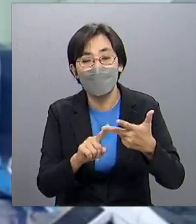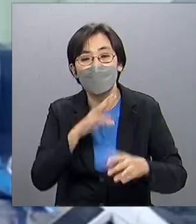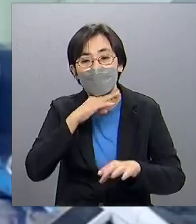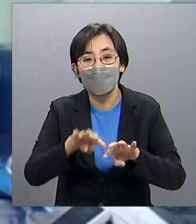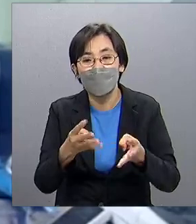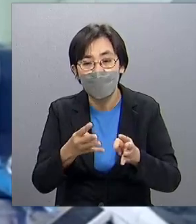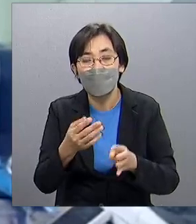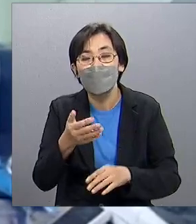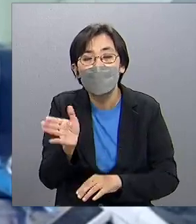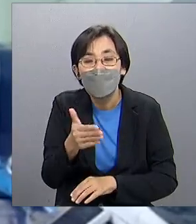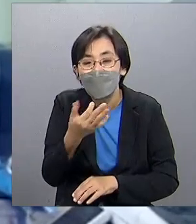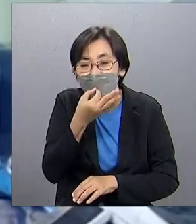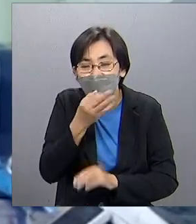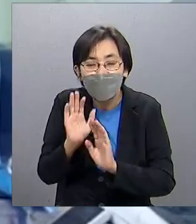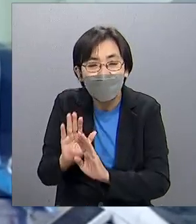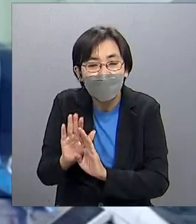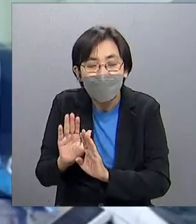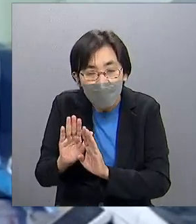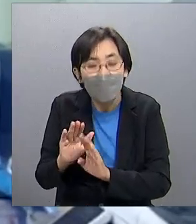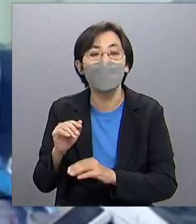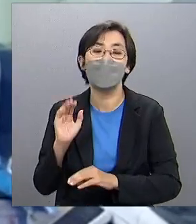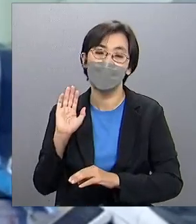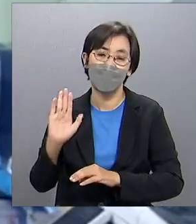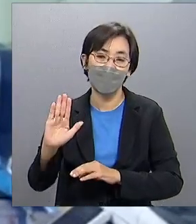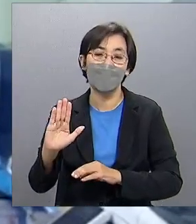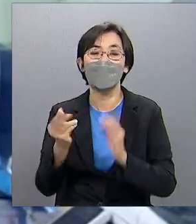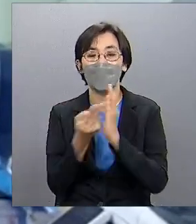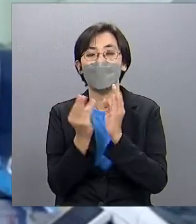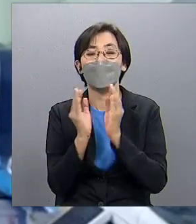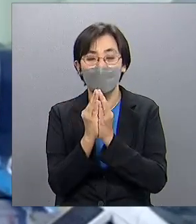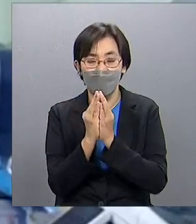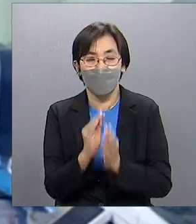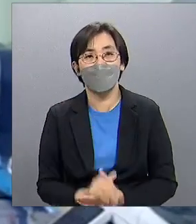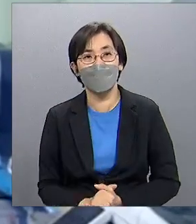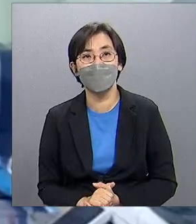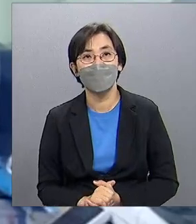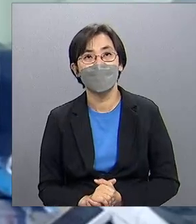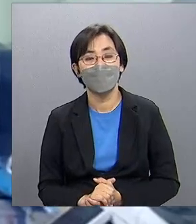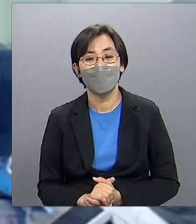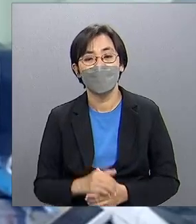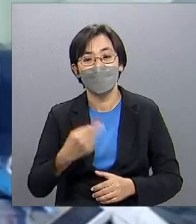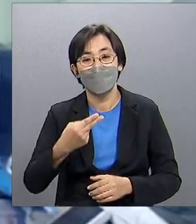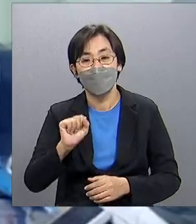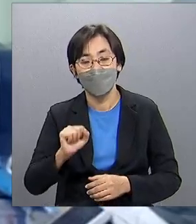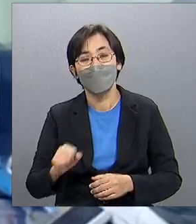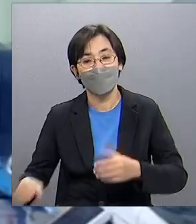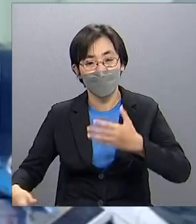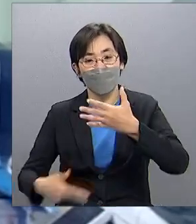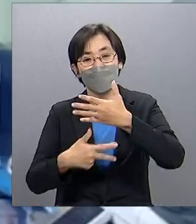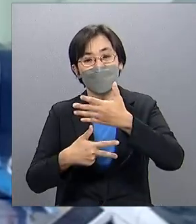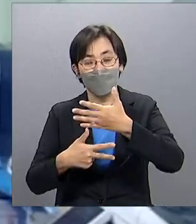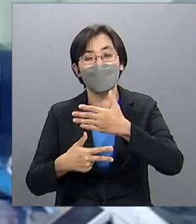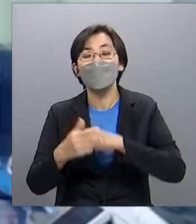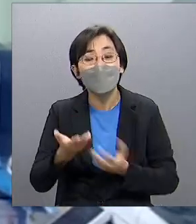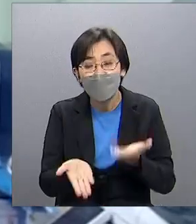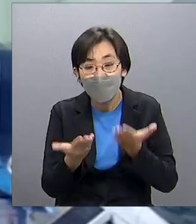อัตลักษณ์ของจังหวัดหนองบัวลำภูนะคะก็เลยเกิดหลักสูตร3หลักสูตรนี้ขึ้นตามความต้องการของผู้ต้